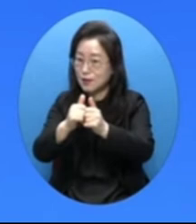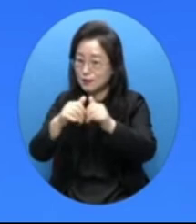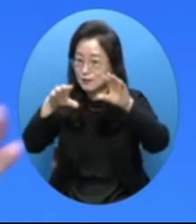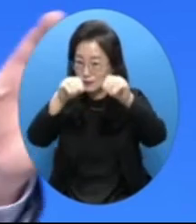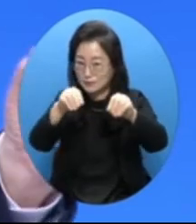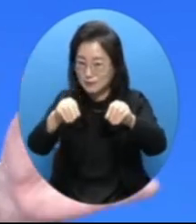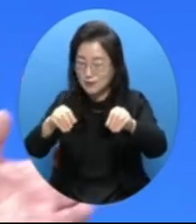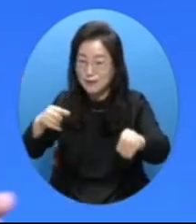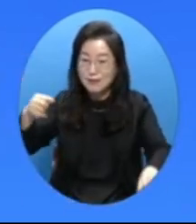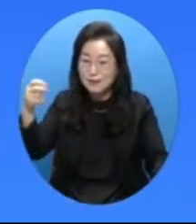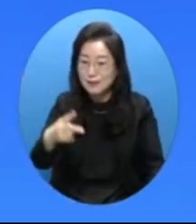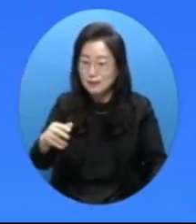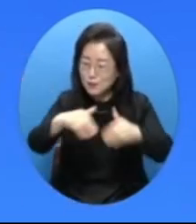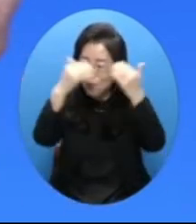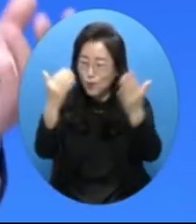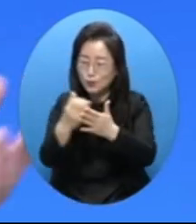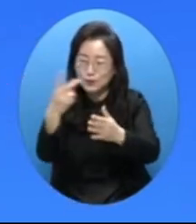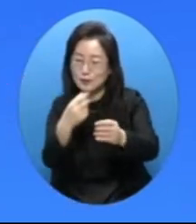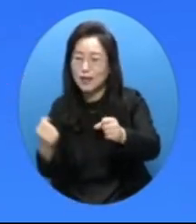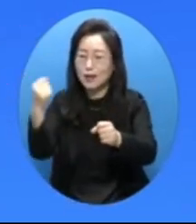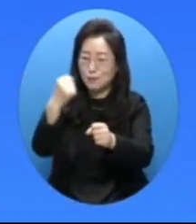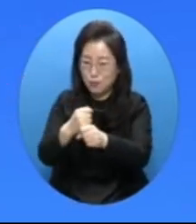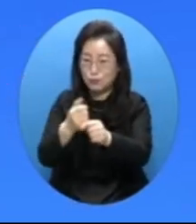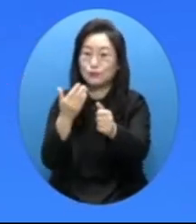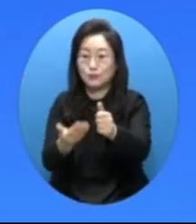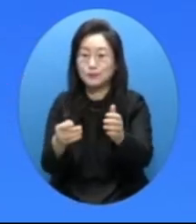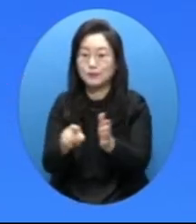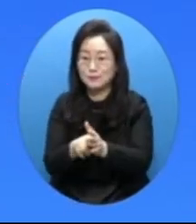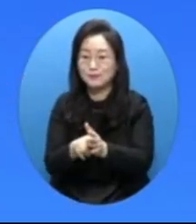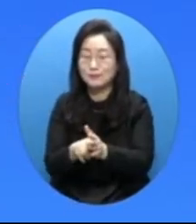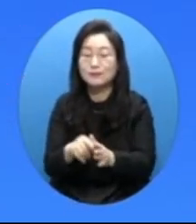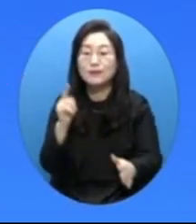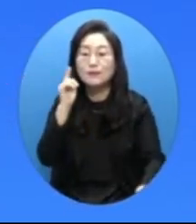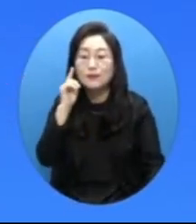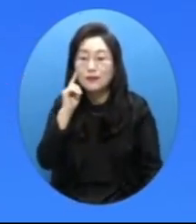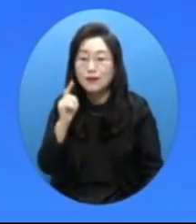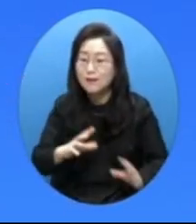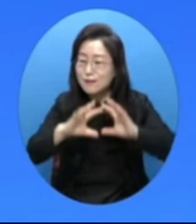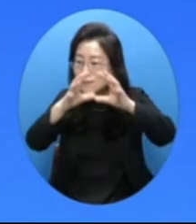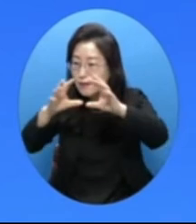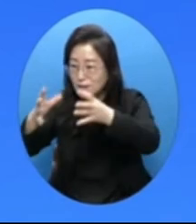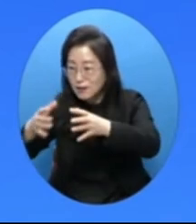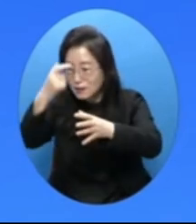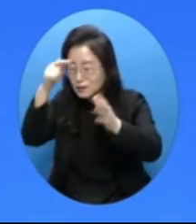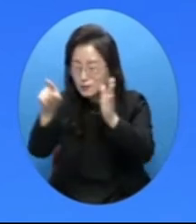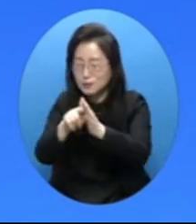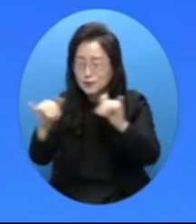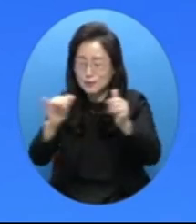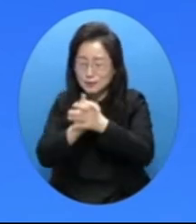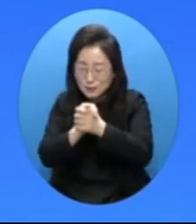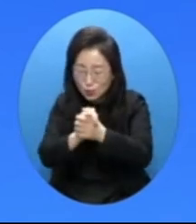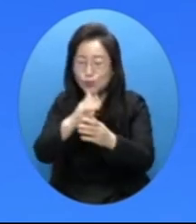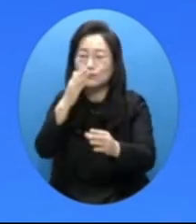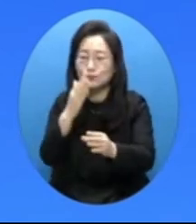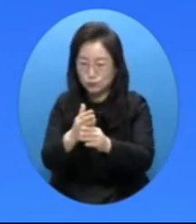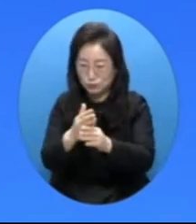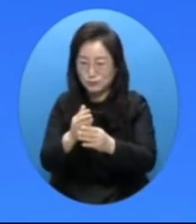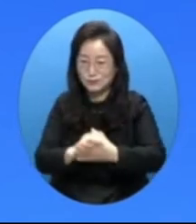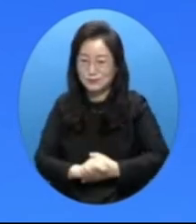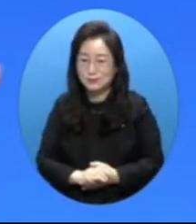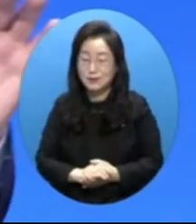이제 다시이 모든 회복되도록 만들어 주실 것입니다 왜냐하면 전 세계 기독교인들이 기도하고 있기 때문인 것입니다